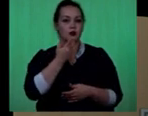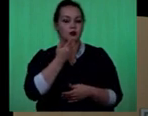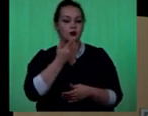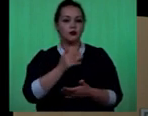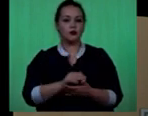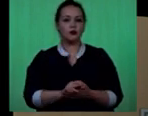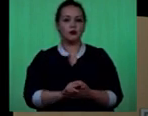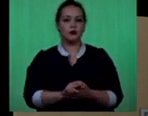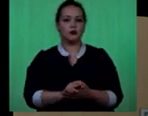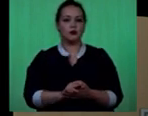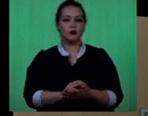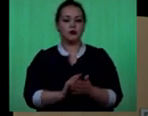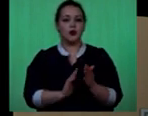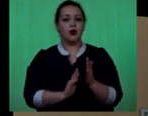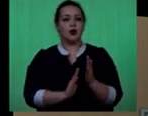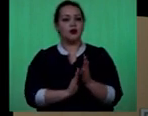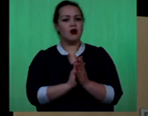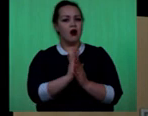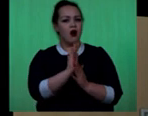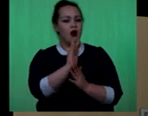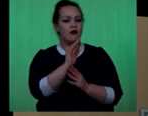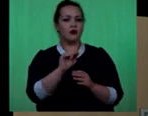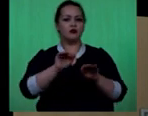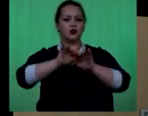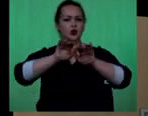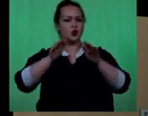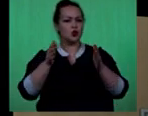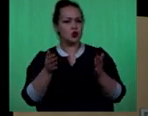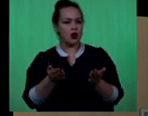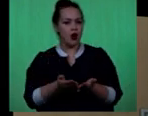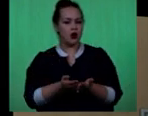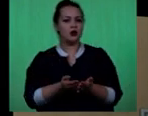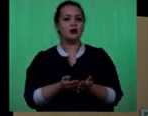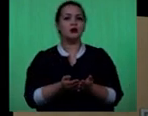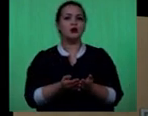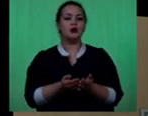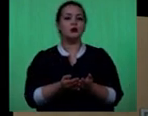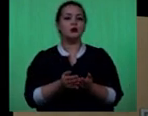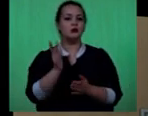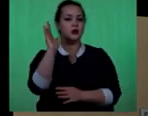травы б кустарники в деревья